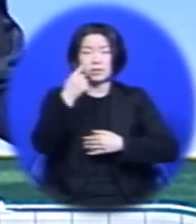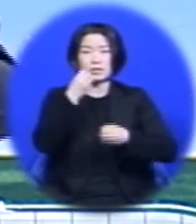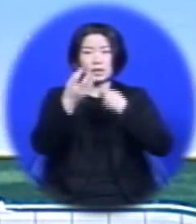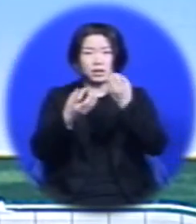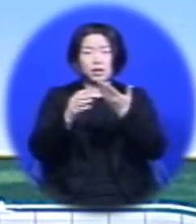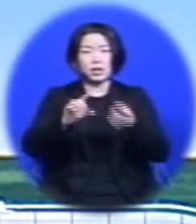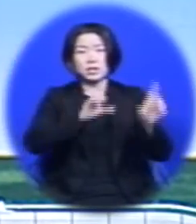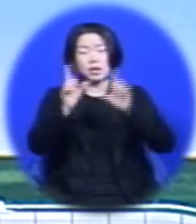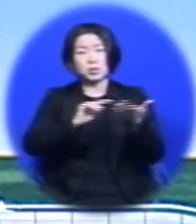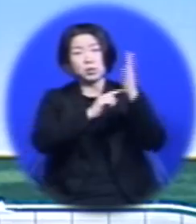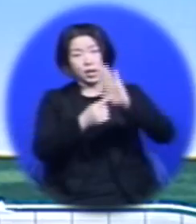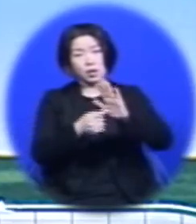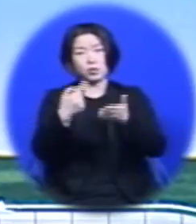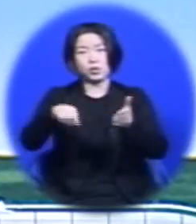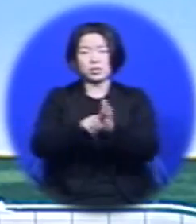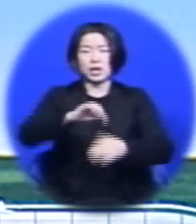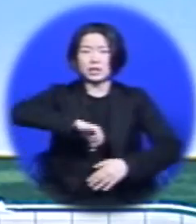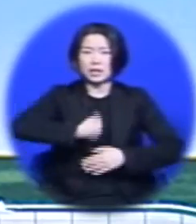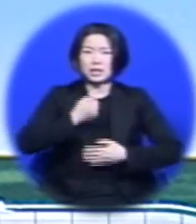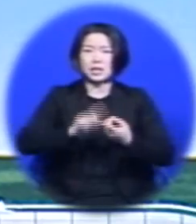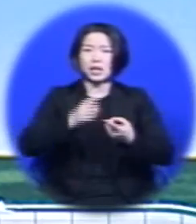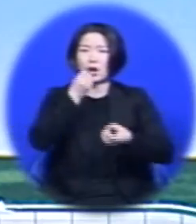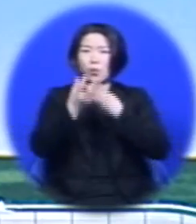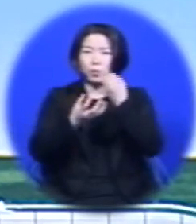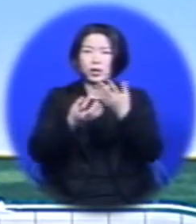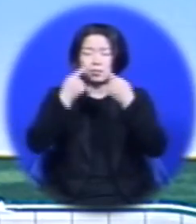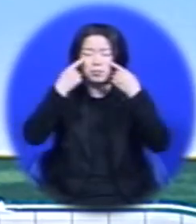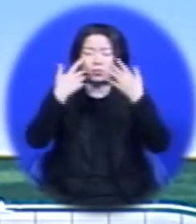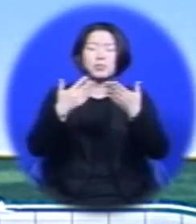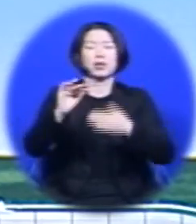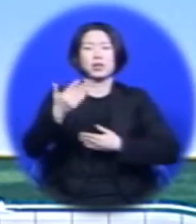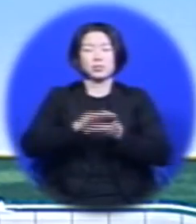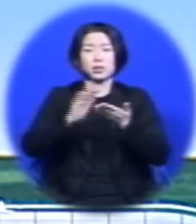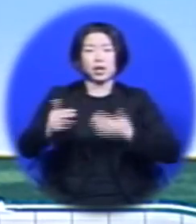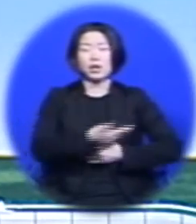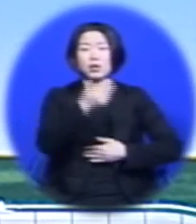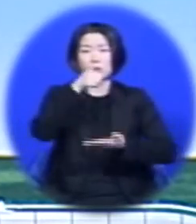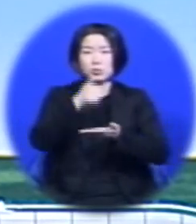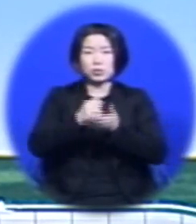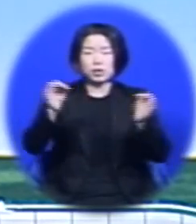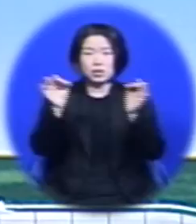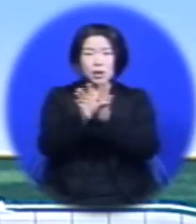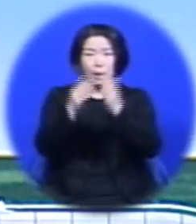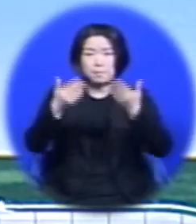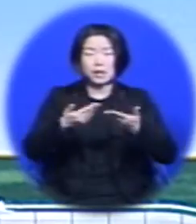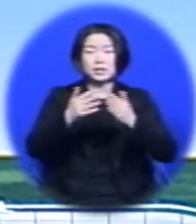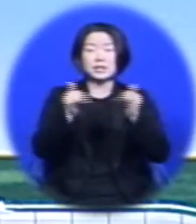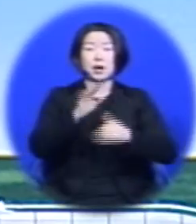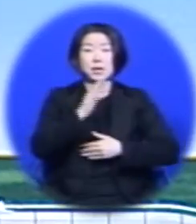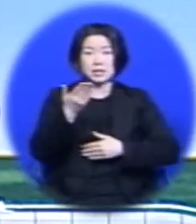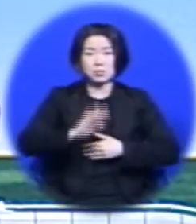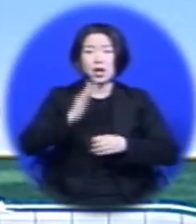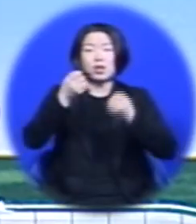여러분의 자신에 대한 고백이 분명해야 됩니다 여러분은 죄사함 받은 자지만 동시에 하나님의